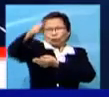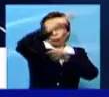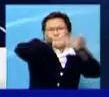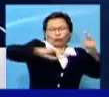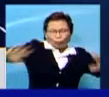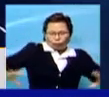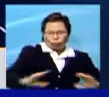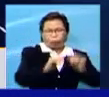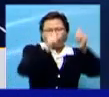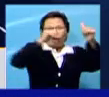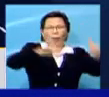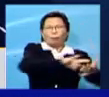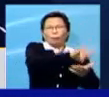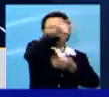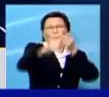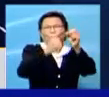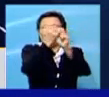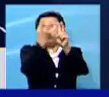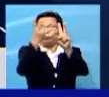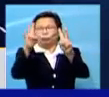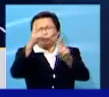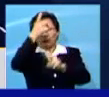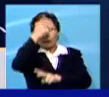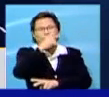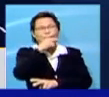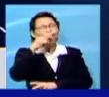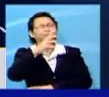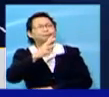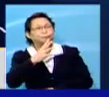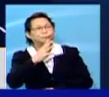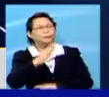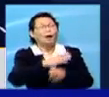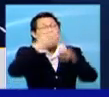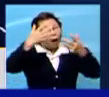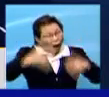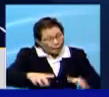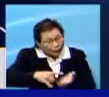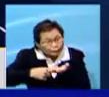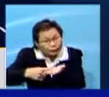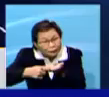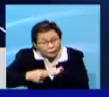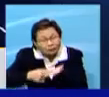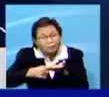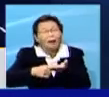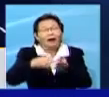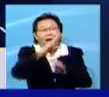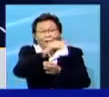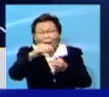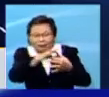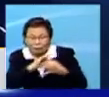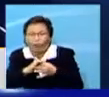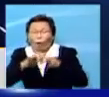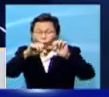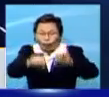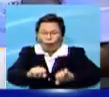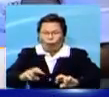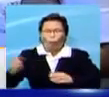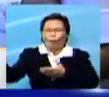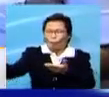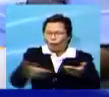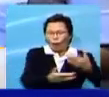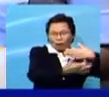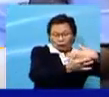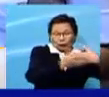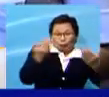Kemuncak Penerbangan 2017. Menurut Dato' Sri Syamuddin, hasil perbincangan dan kerjasama itu bukan sahaja mampu membawa masuk